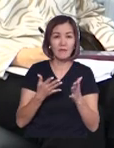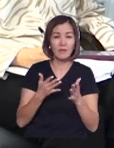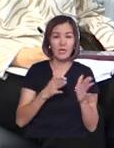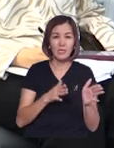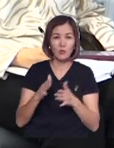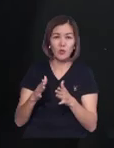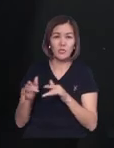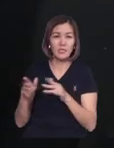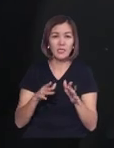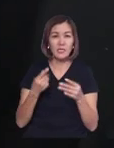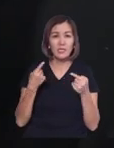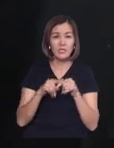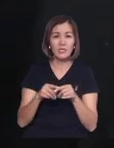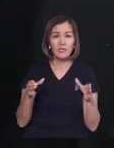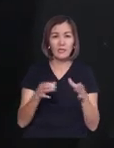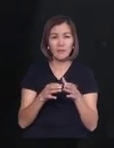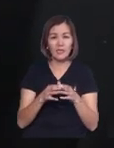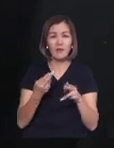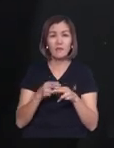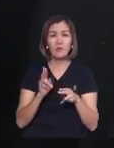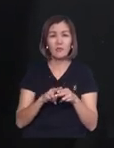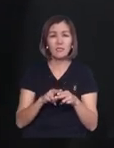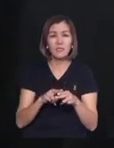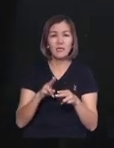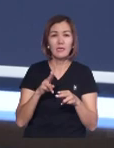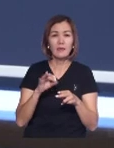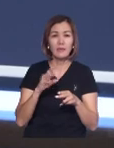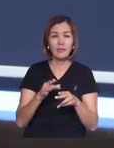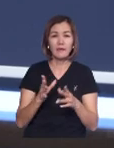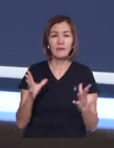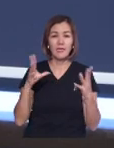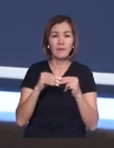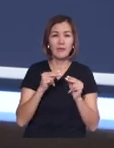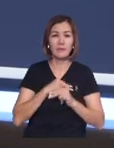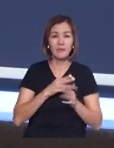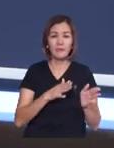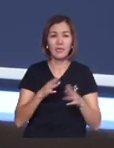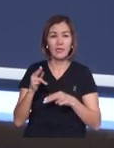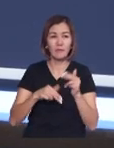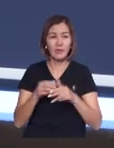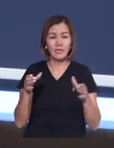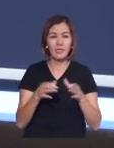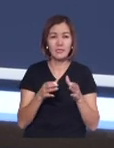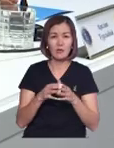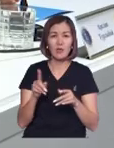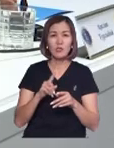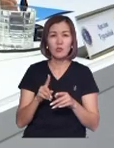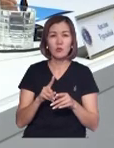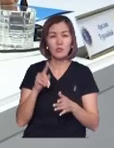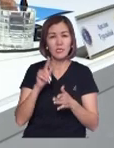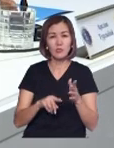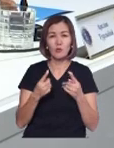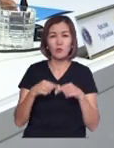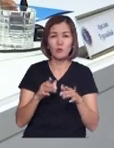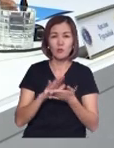нормативного регулирования деятельности инжиниринговых компаний, в том числе при взаимодействии с подрядными организациями, что, несомненно,